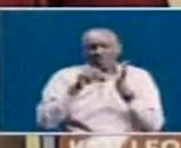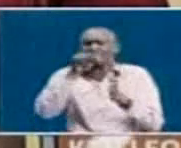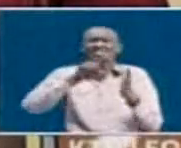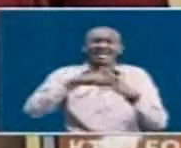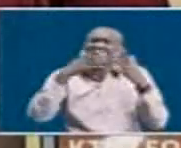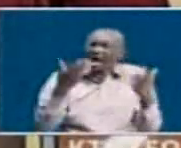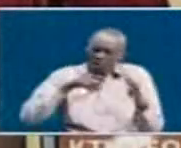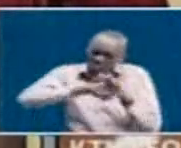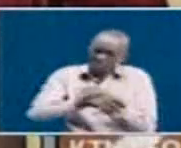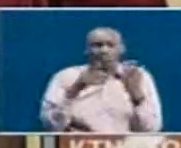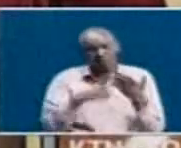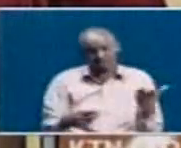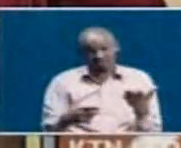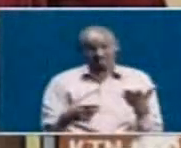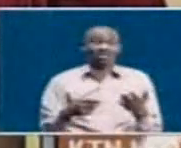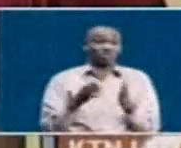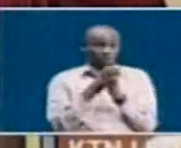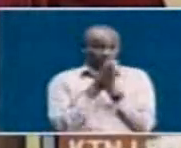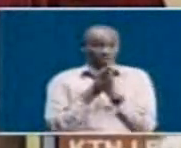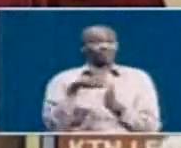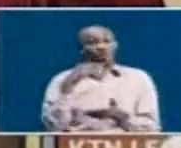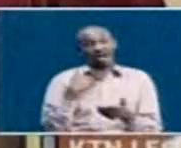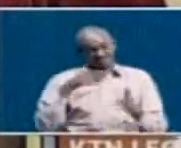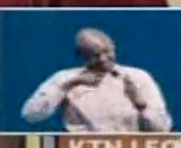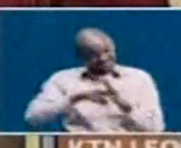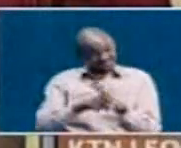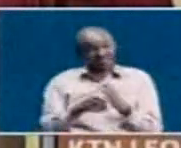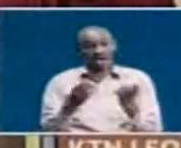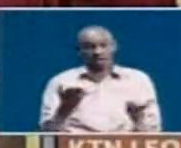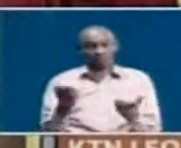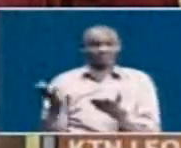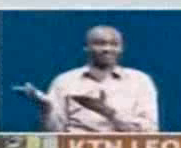mauaji haya ni yapi? Hussein Mohamed na taarifa hiyo kwa kina.